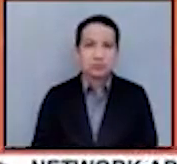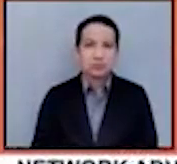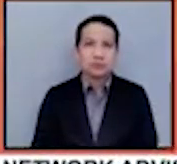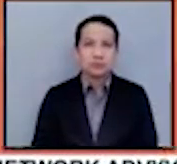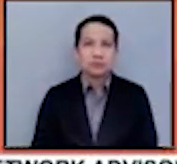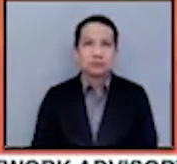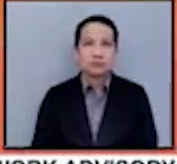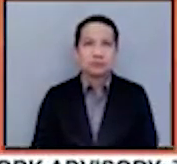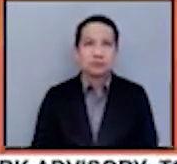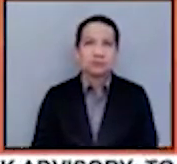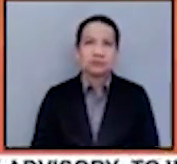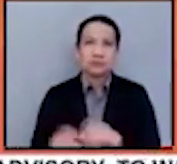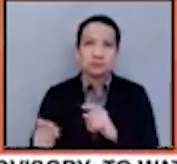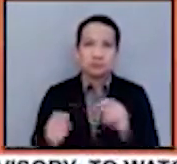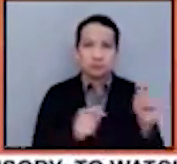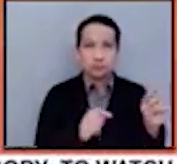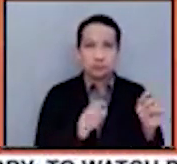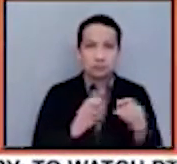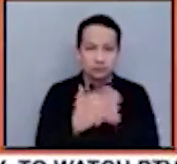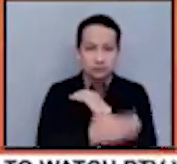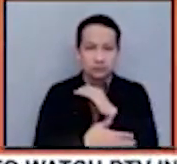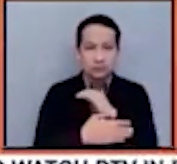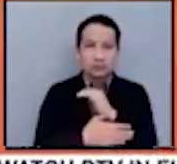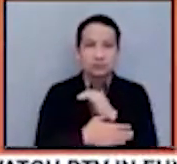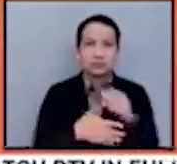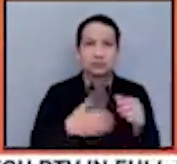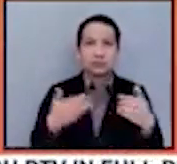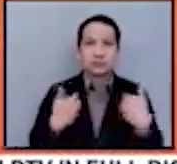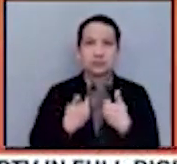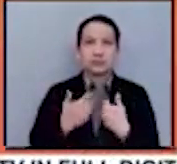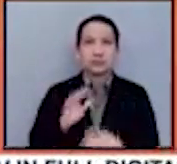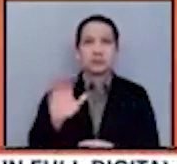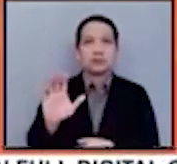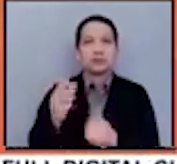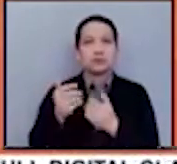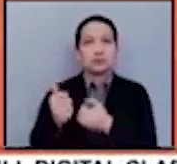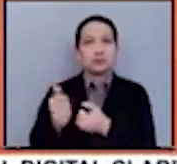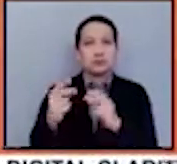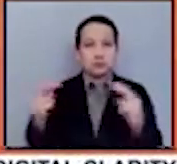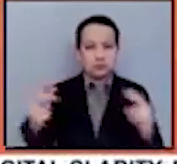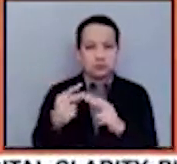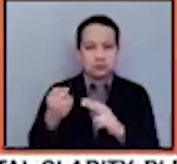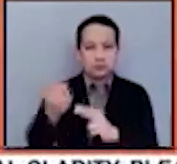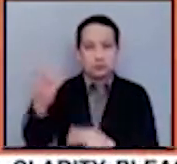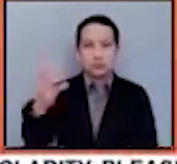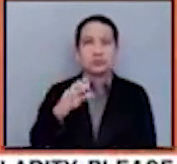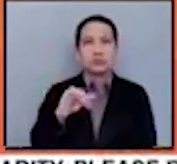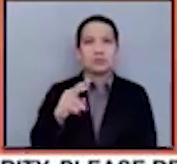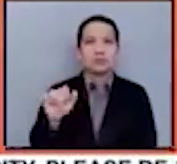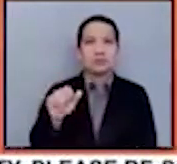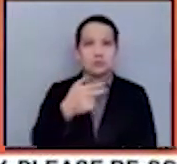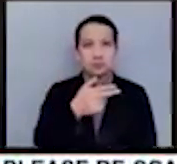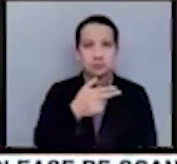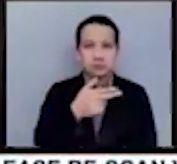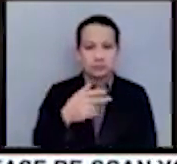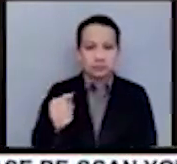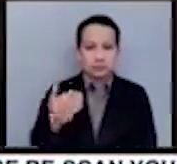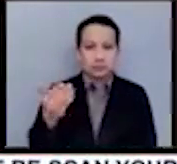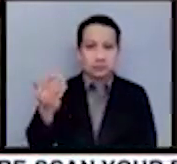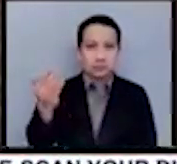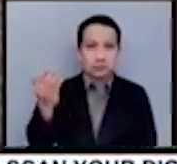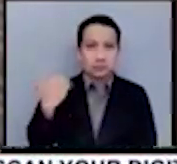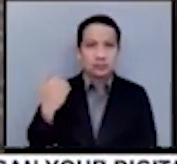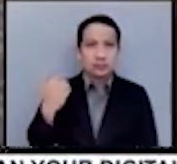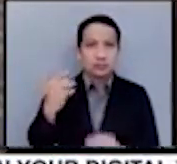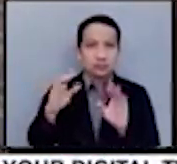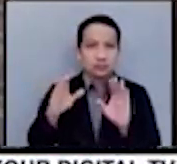Inilikas na ng mga residente ang kanilang mga alagang hayop kasunod ang pagputok ng bulkang Semeru sa Indonesia noong Linggo. Umaasa rin ang mga otoridad